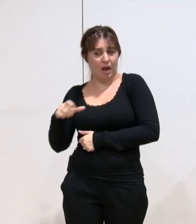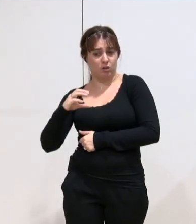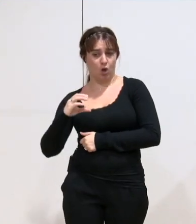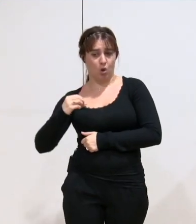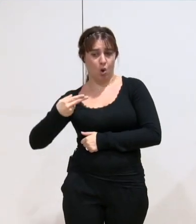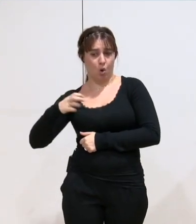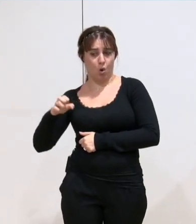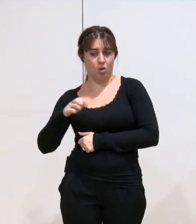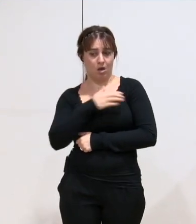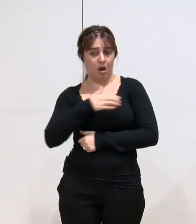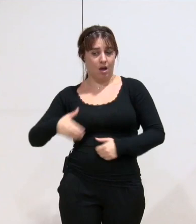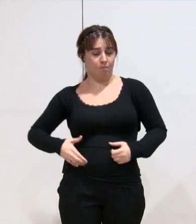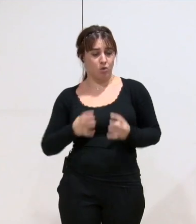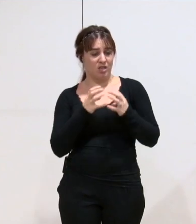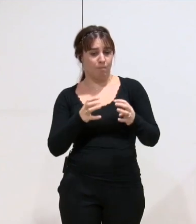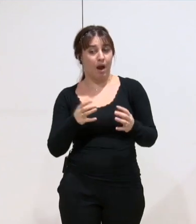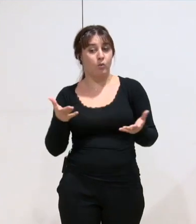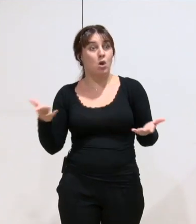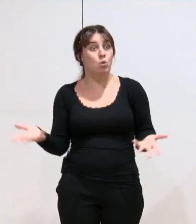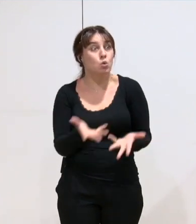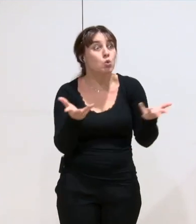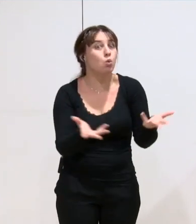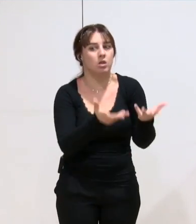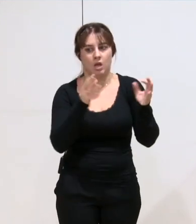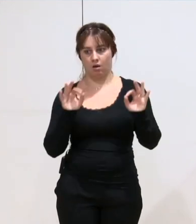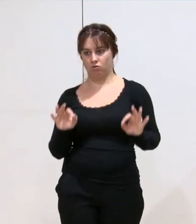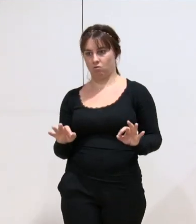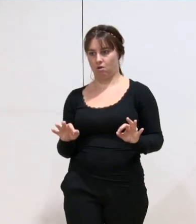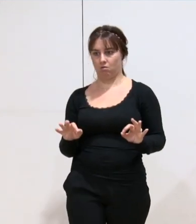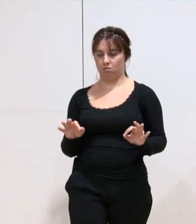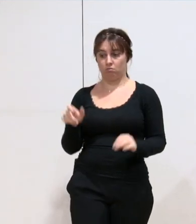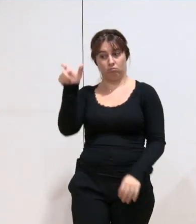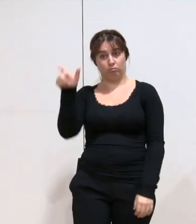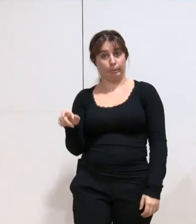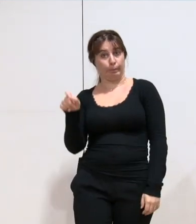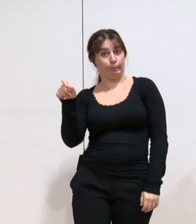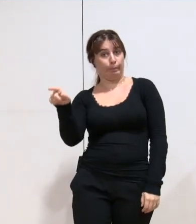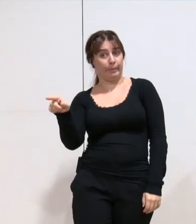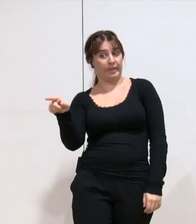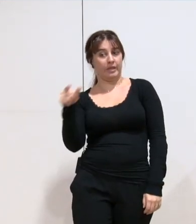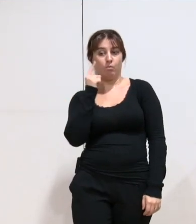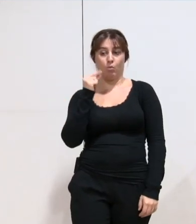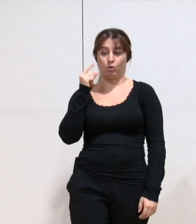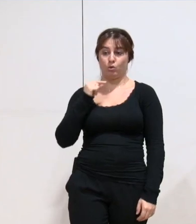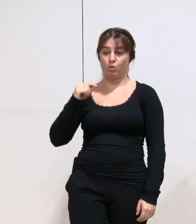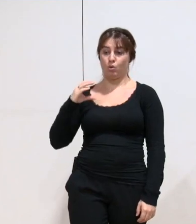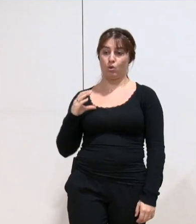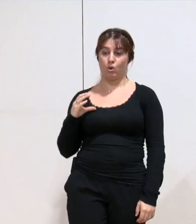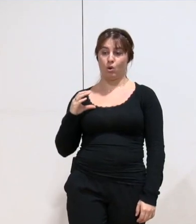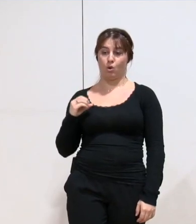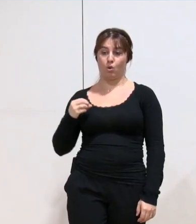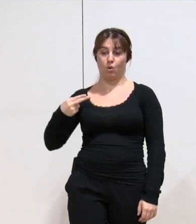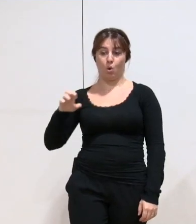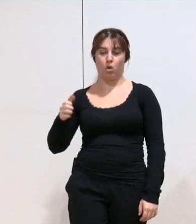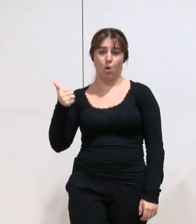élections municipales, me semble-t-il. Bon, il se trouve que Jean Cône exprime, avec ses mots, avec sa